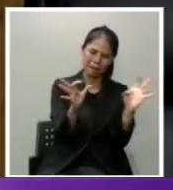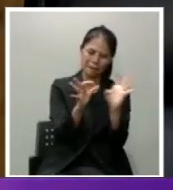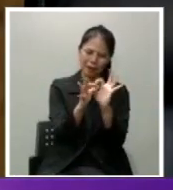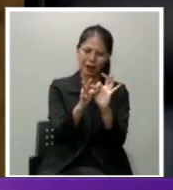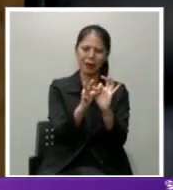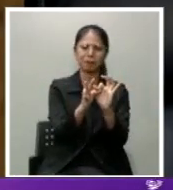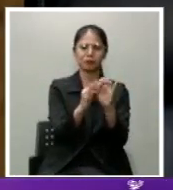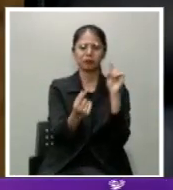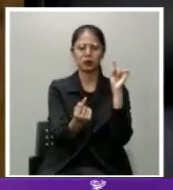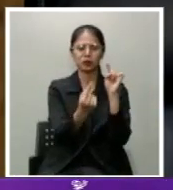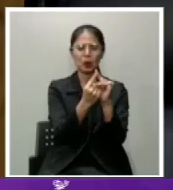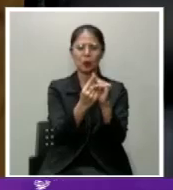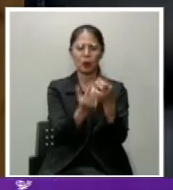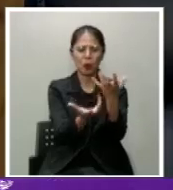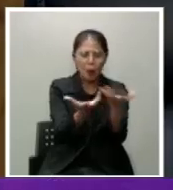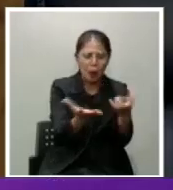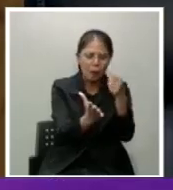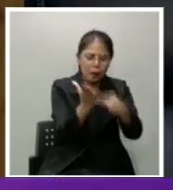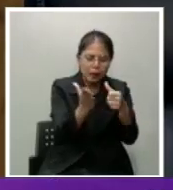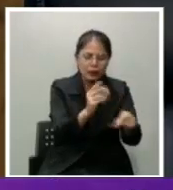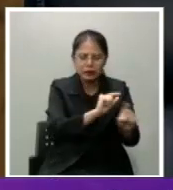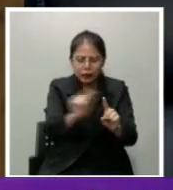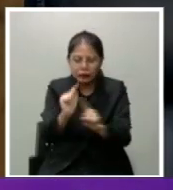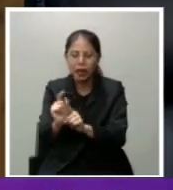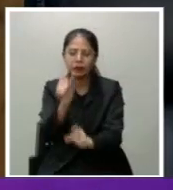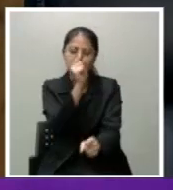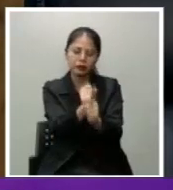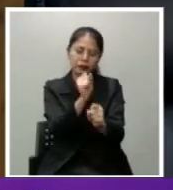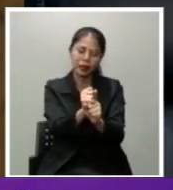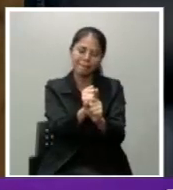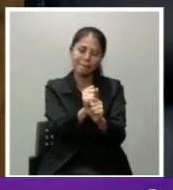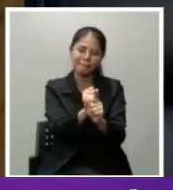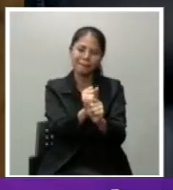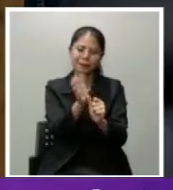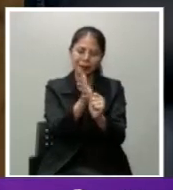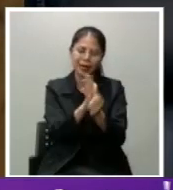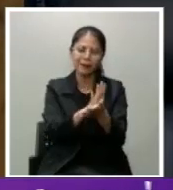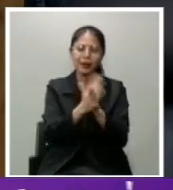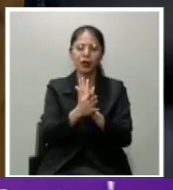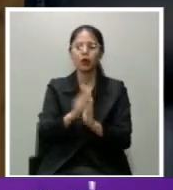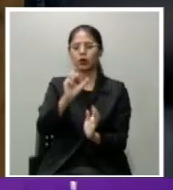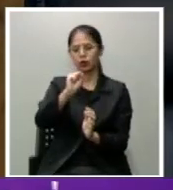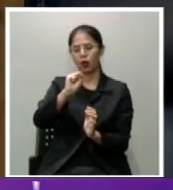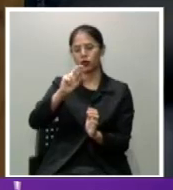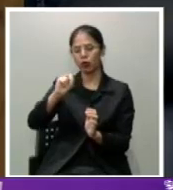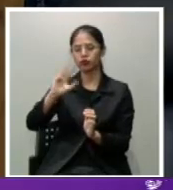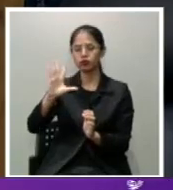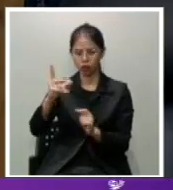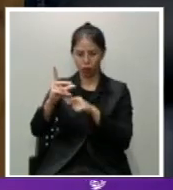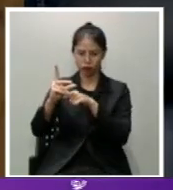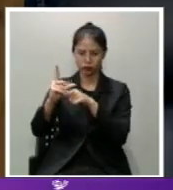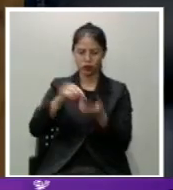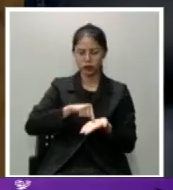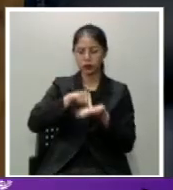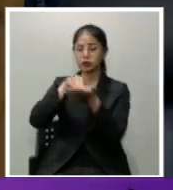บับแล้วผลจากการที่รื้อนั้นก็ไปเข้าสนช.สนช.